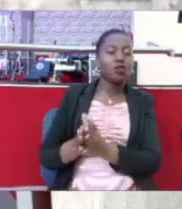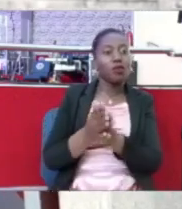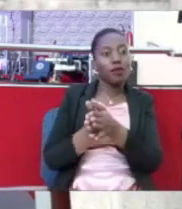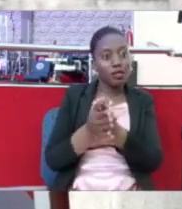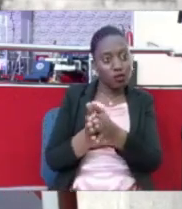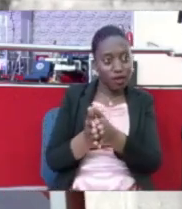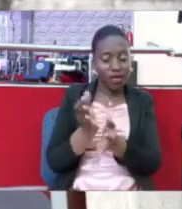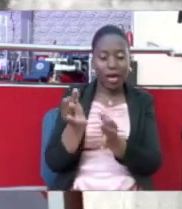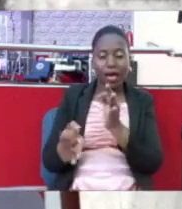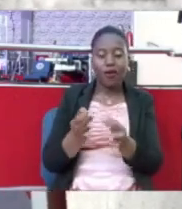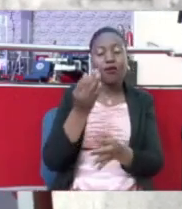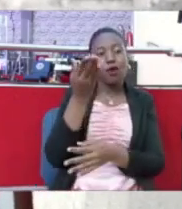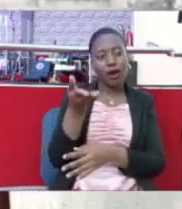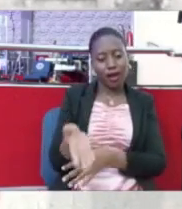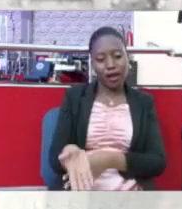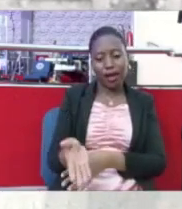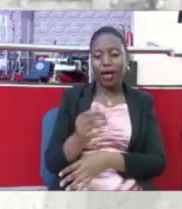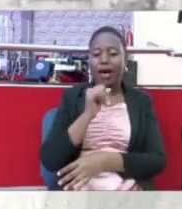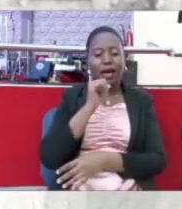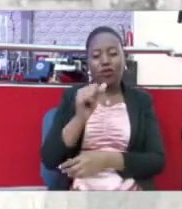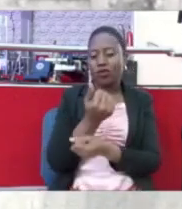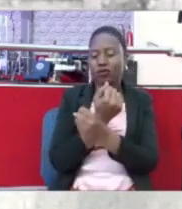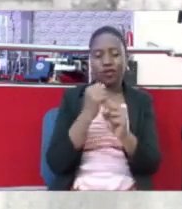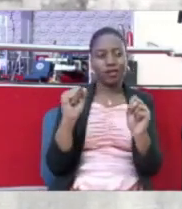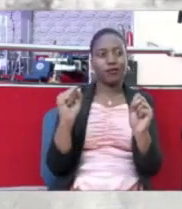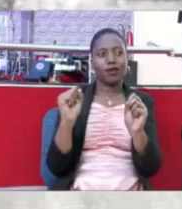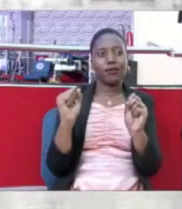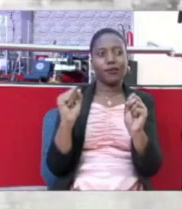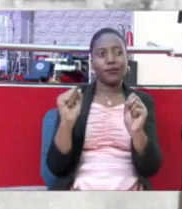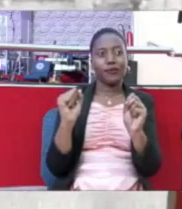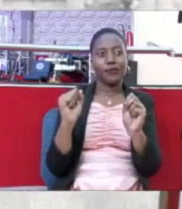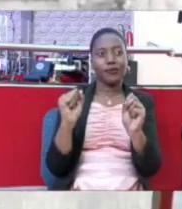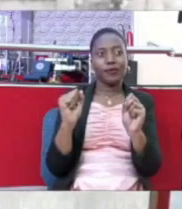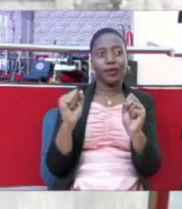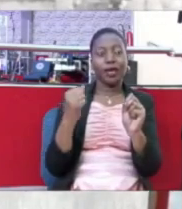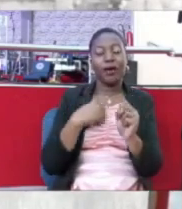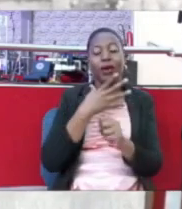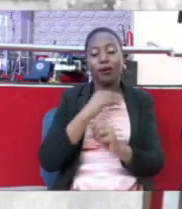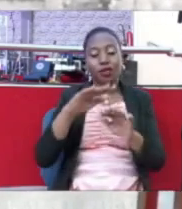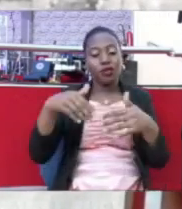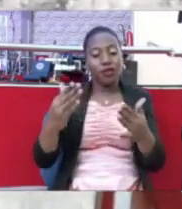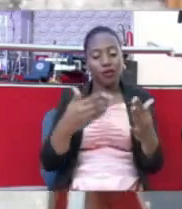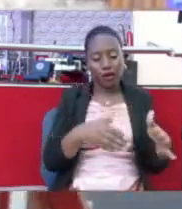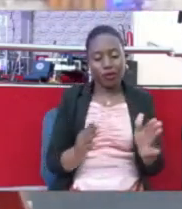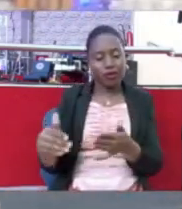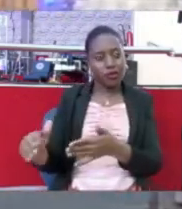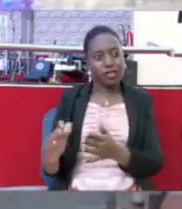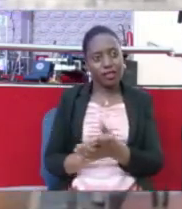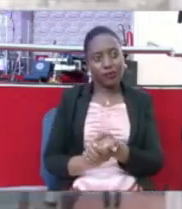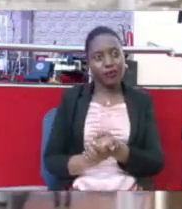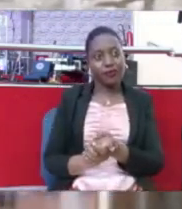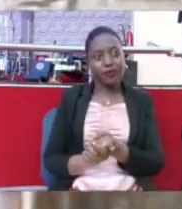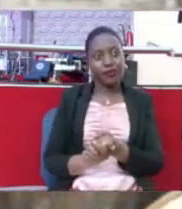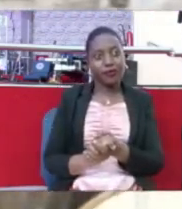midst. Kama uko hapa ndani yetu. And you are not born again. Na hujaokoka. I want to give you an opportunity. Nataka nikupe fursa hii.